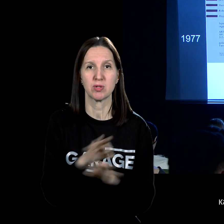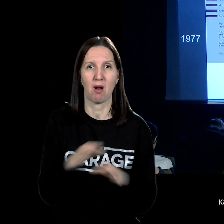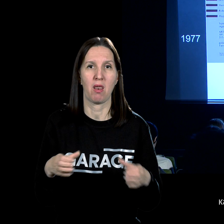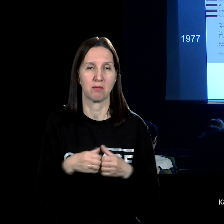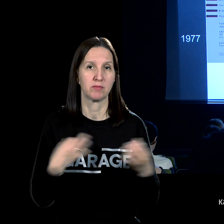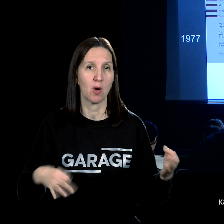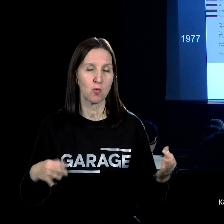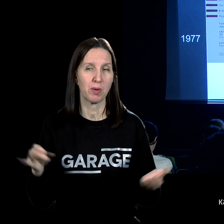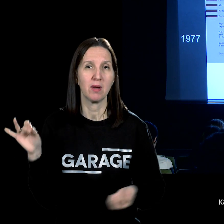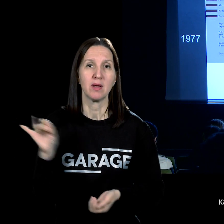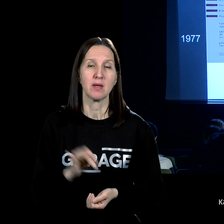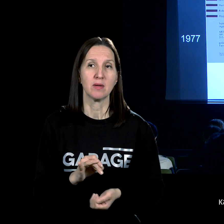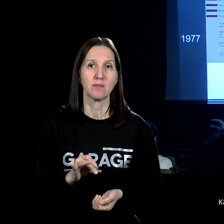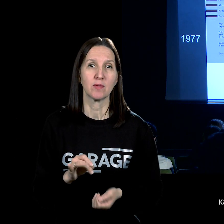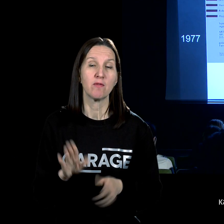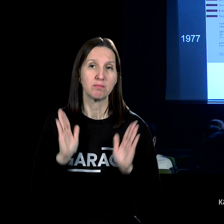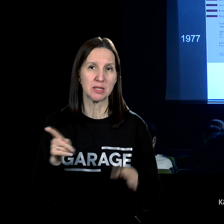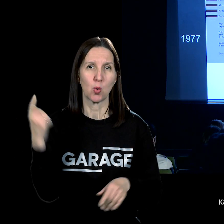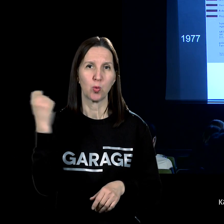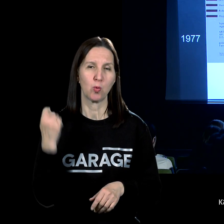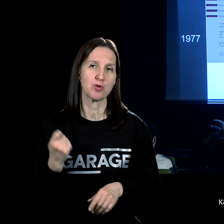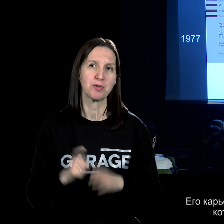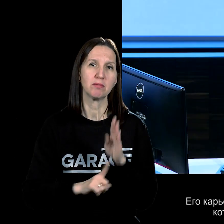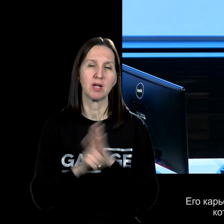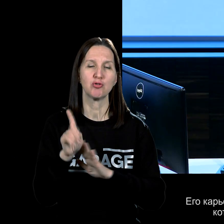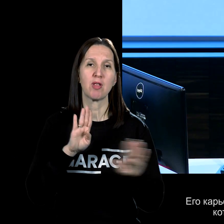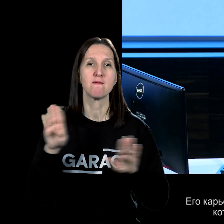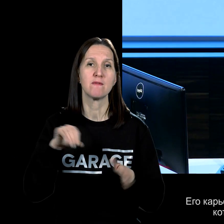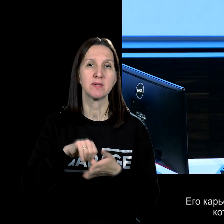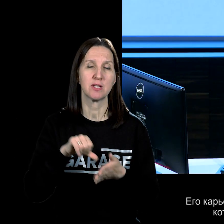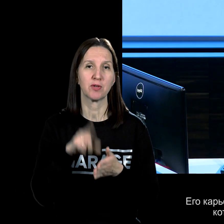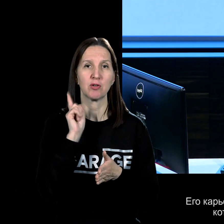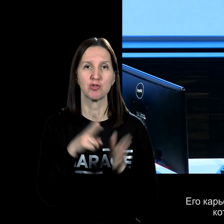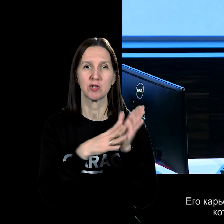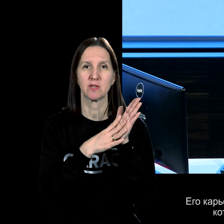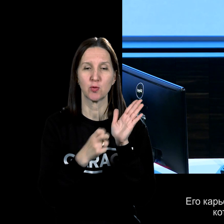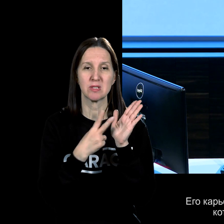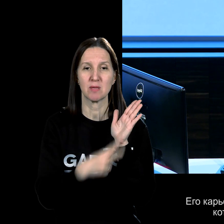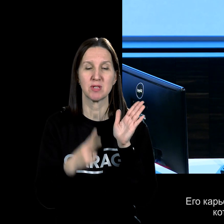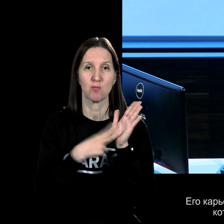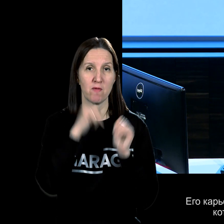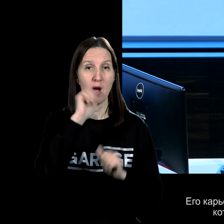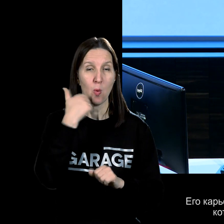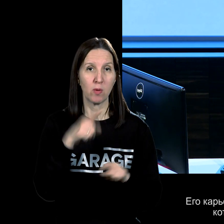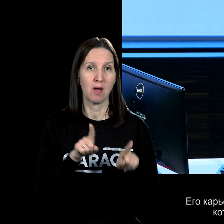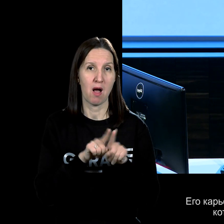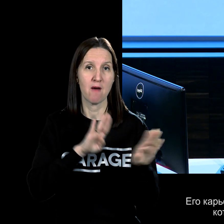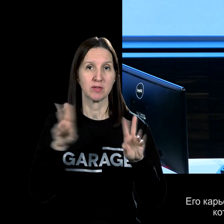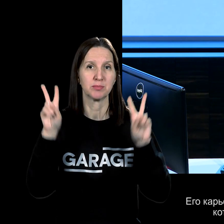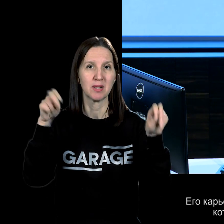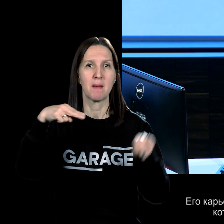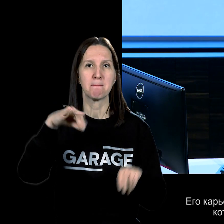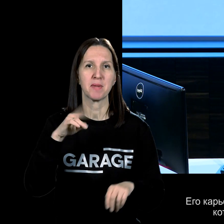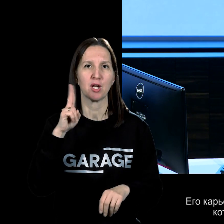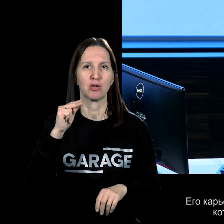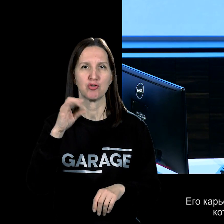нескольких рок-группах. И вообще, как бы, он как бы, значит, так, художник, он начинается с выставки, которая 77-го года, которая, собственно